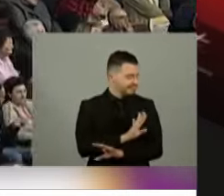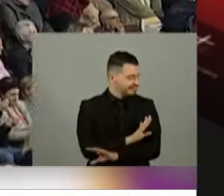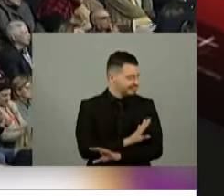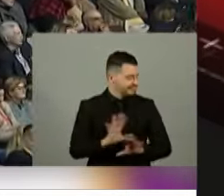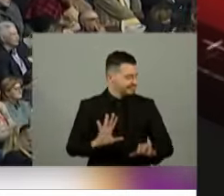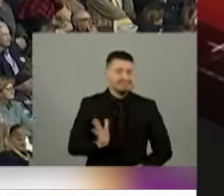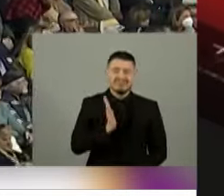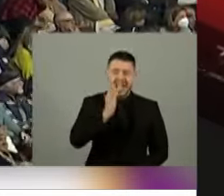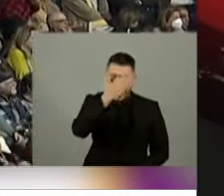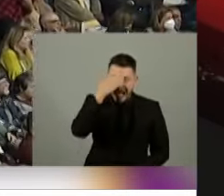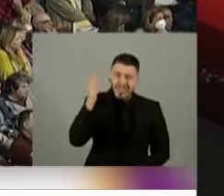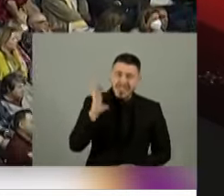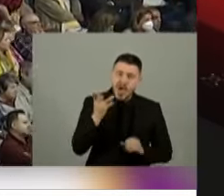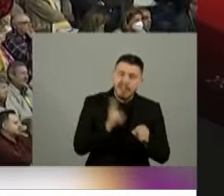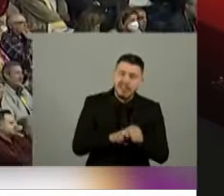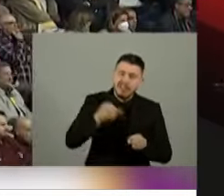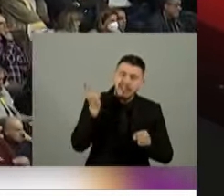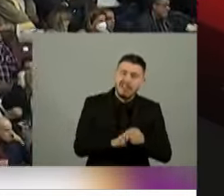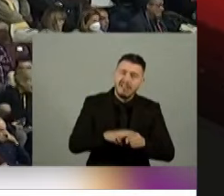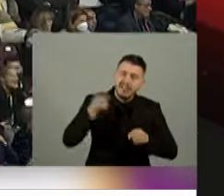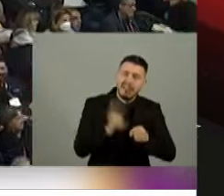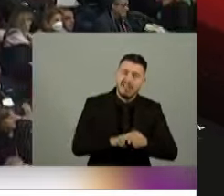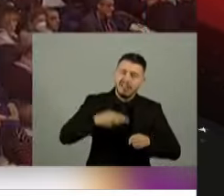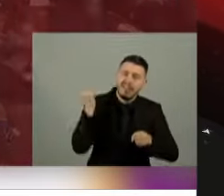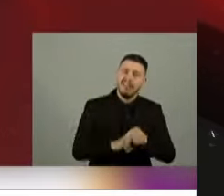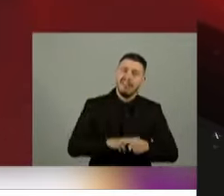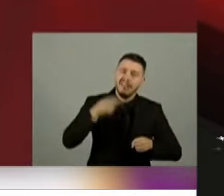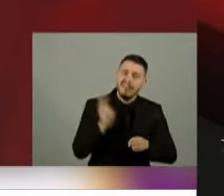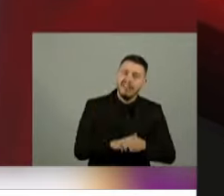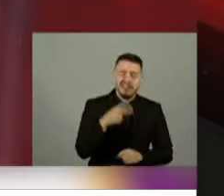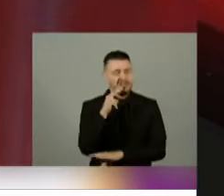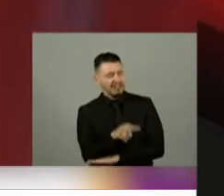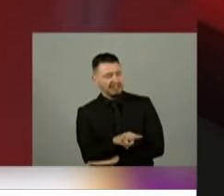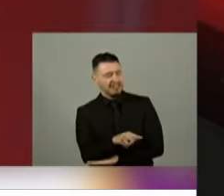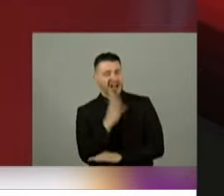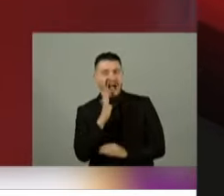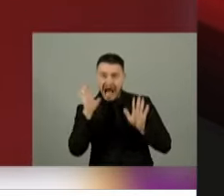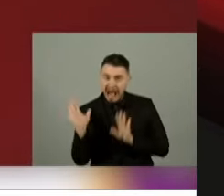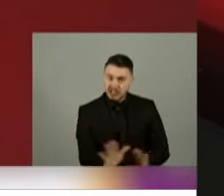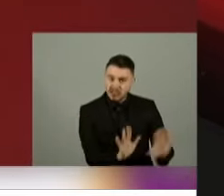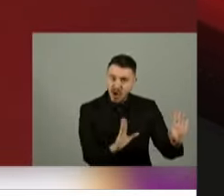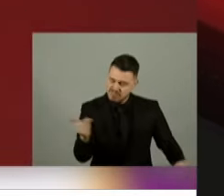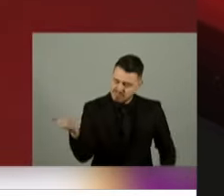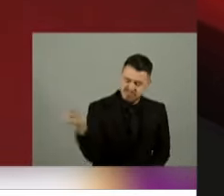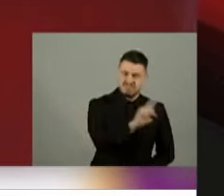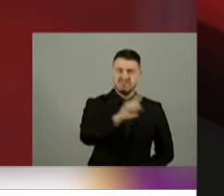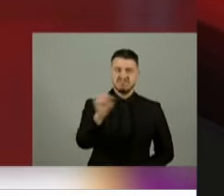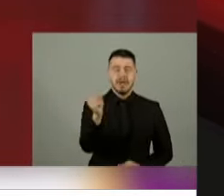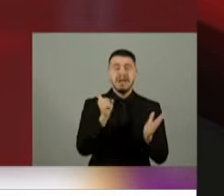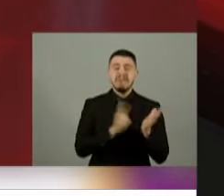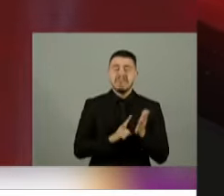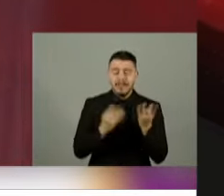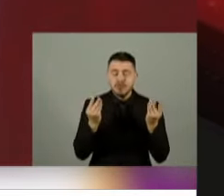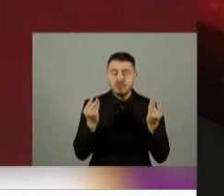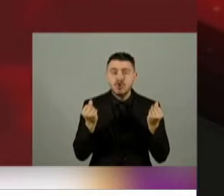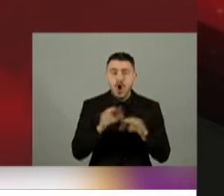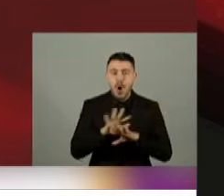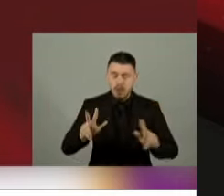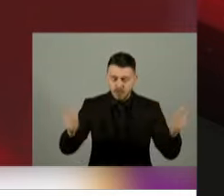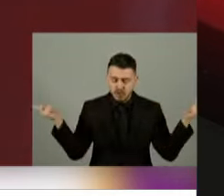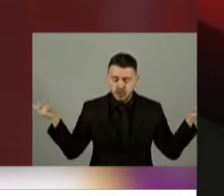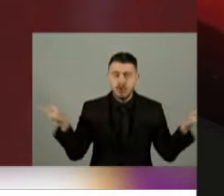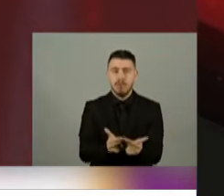πολύ δύσκολο να ανακάμψει μέχρι τις ευρωεκλογές. Έτσι και αλλιώς ο ΣΥΡΙΖΑ θα μπει σε μια μακροχρόνια διαδικασία που θα πάει και μετά τις